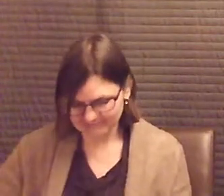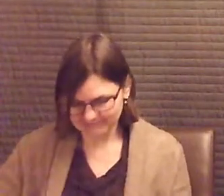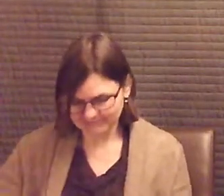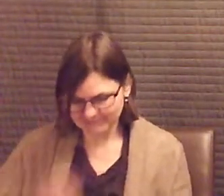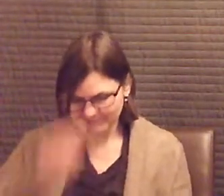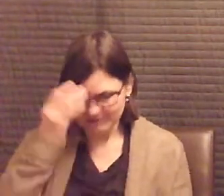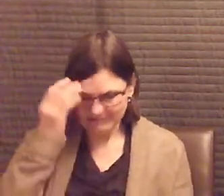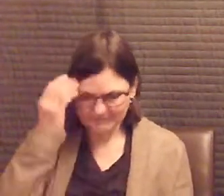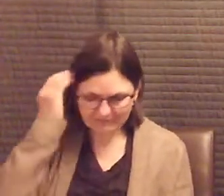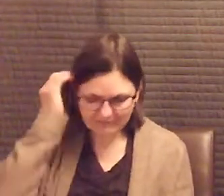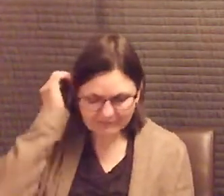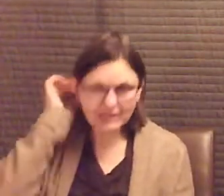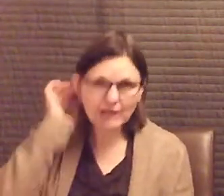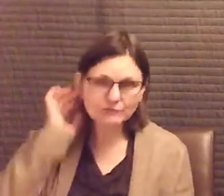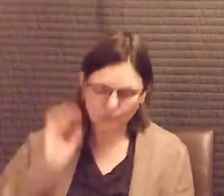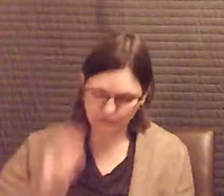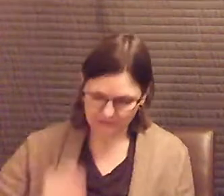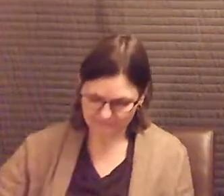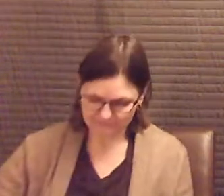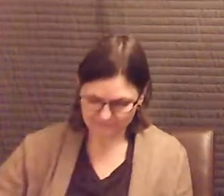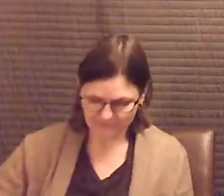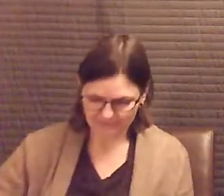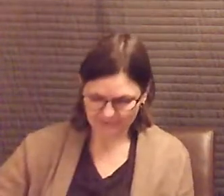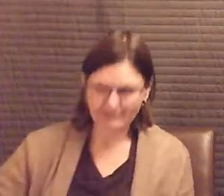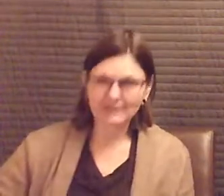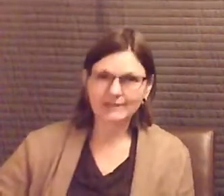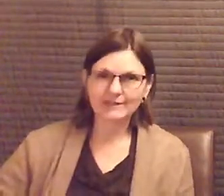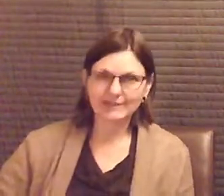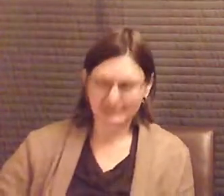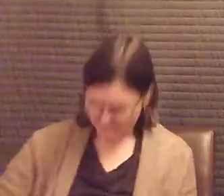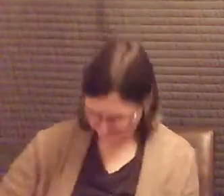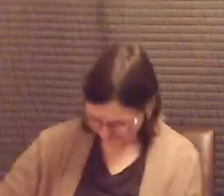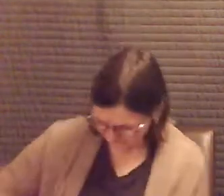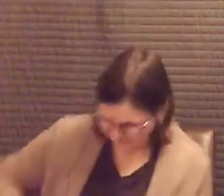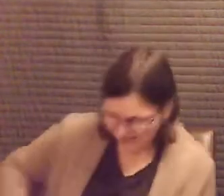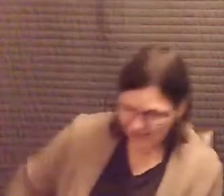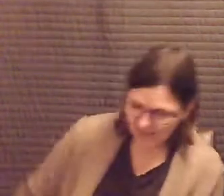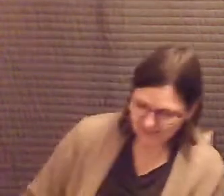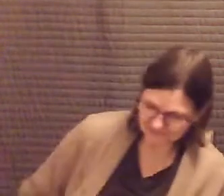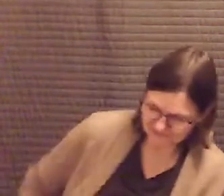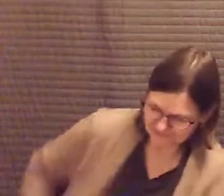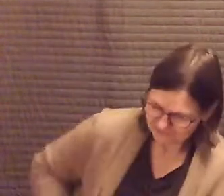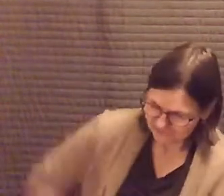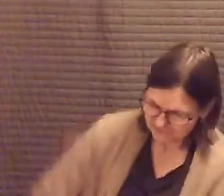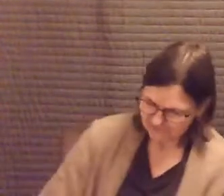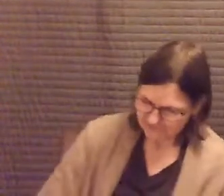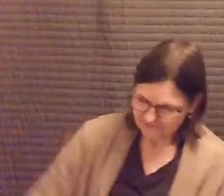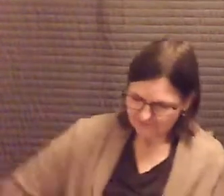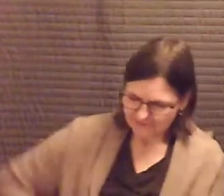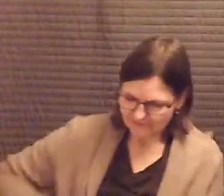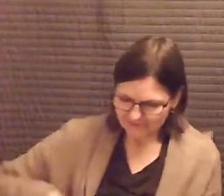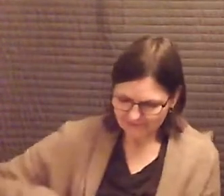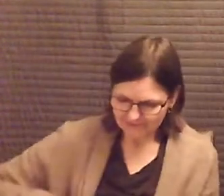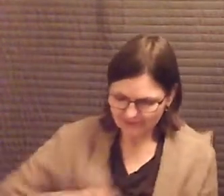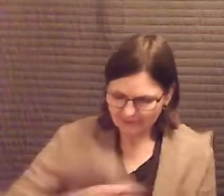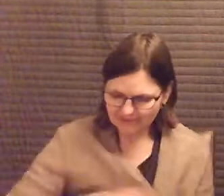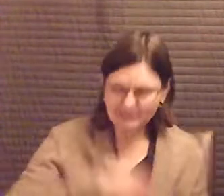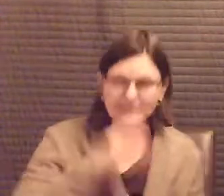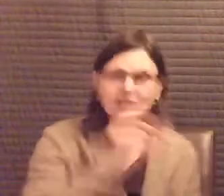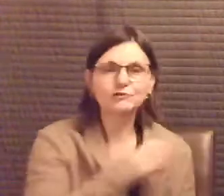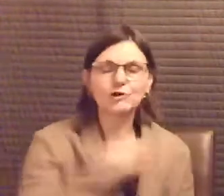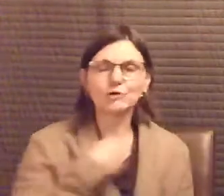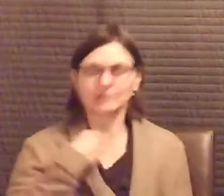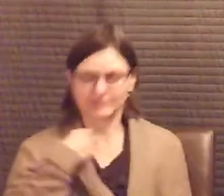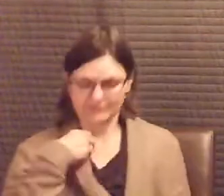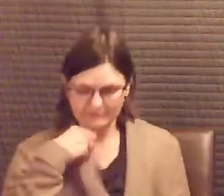voor die ilex de willen voor de uitgekomen in your apple inc verdraag alles naar beneden ik ga hier